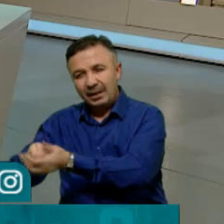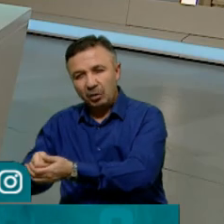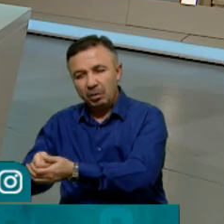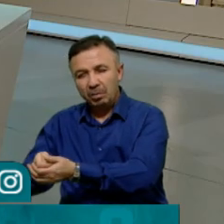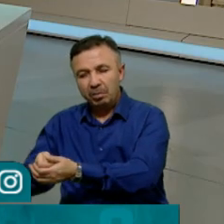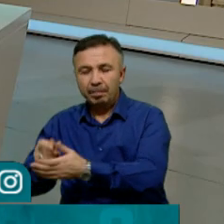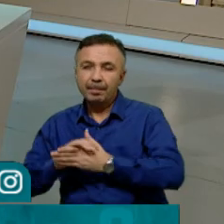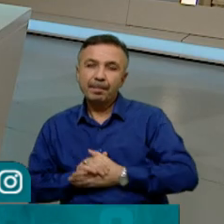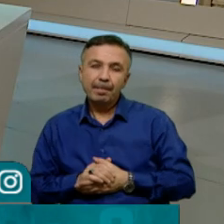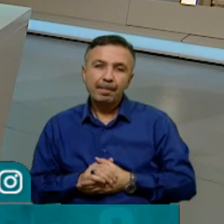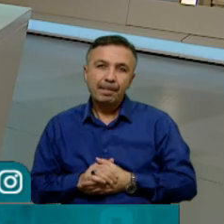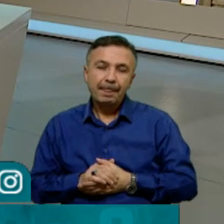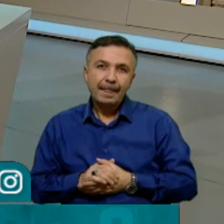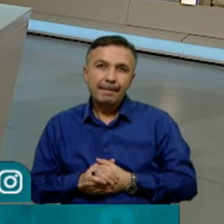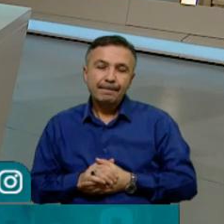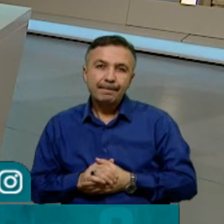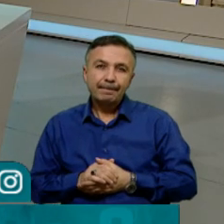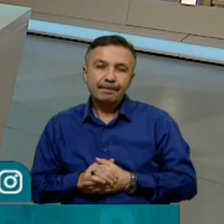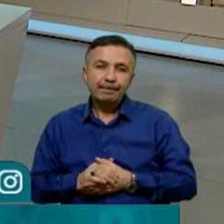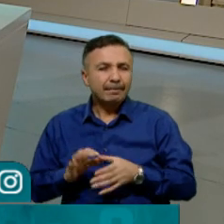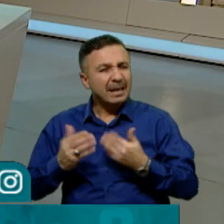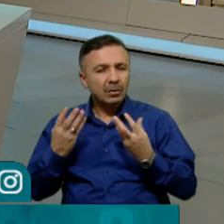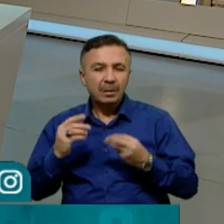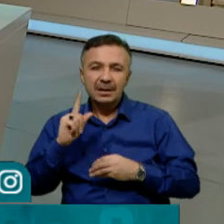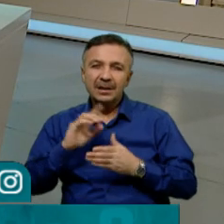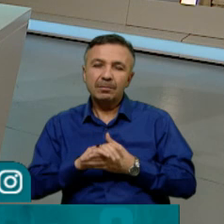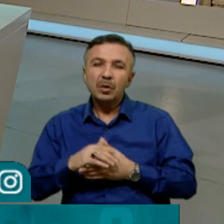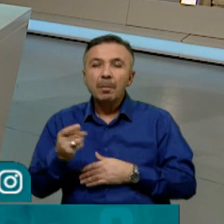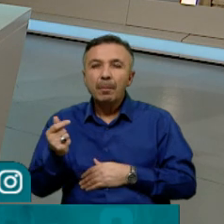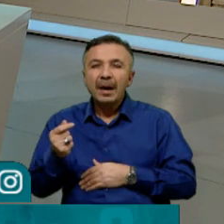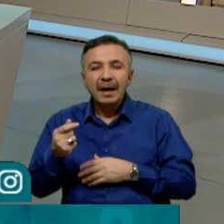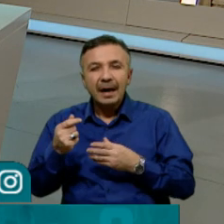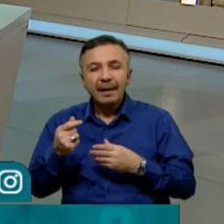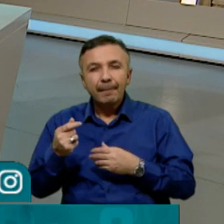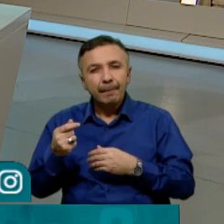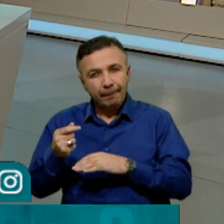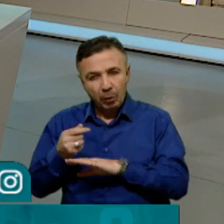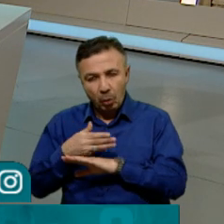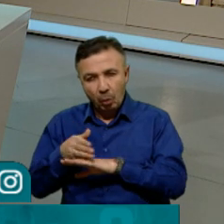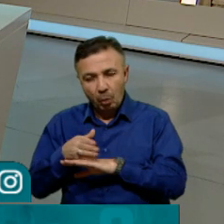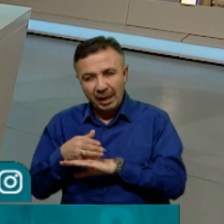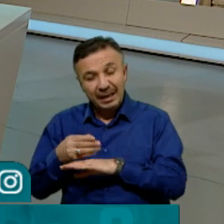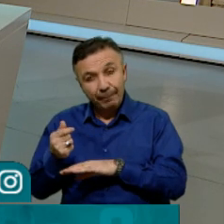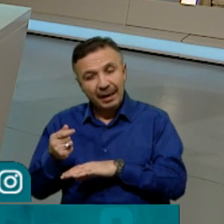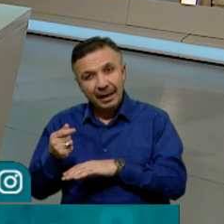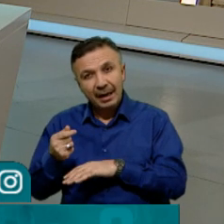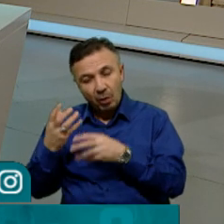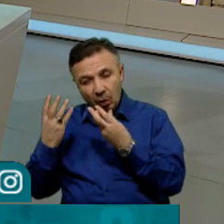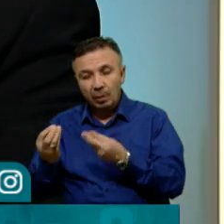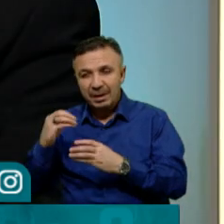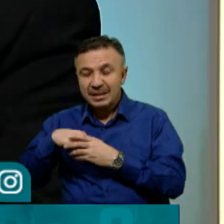Nadir demiş Şimdi burada Onu para edebilmesi için satması gerekir